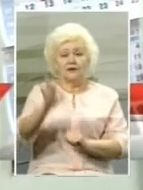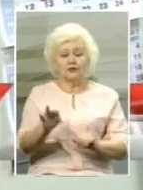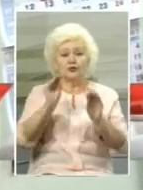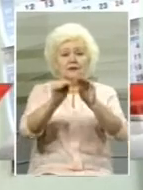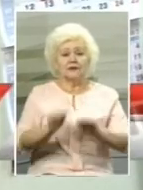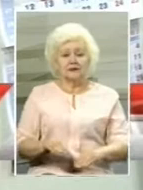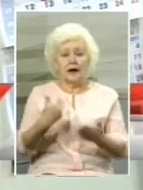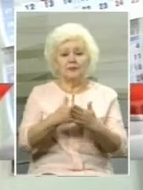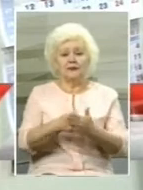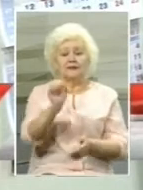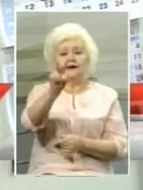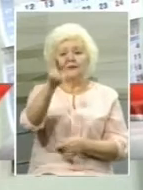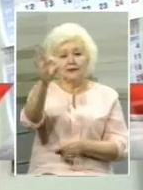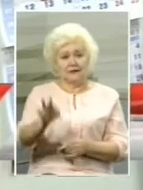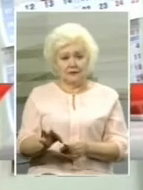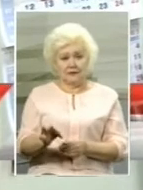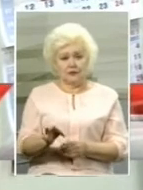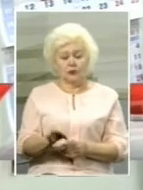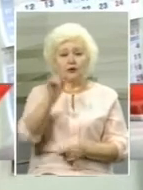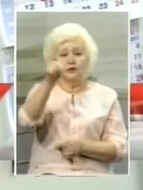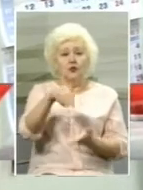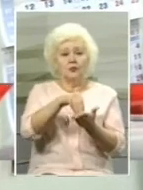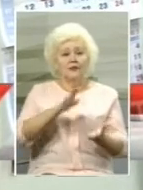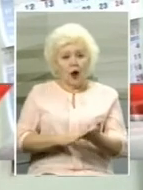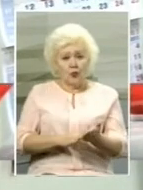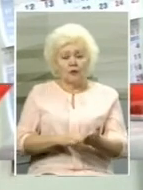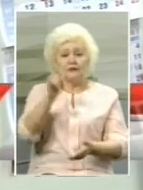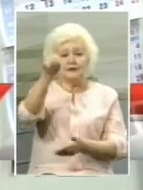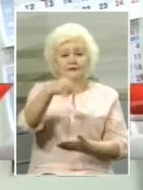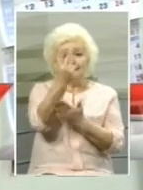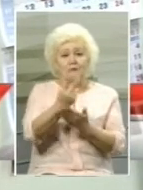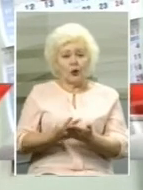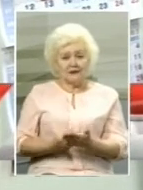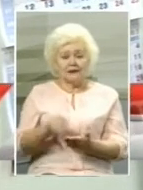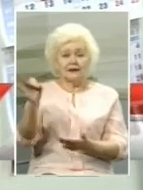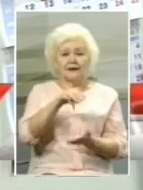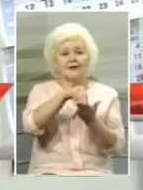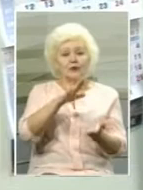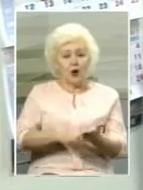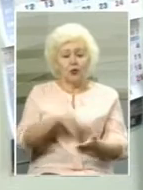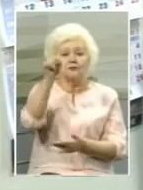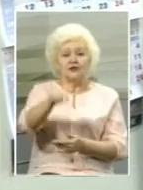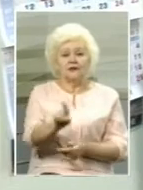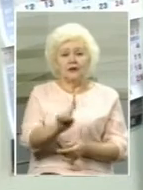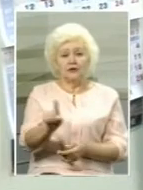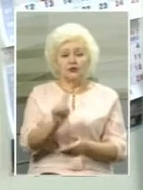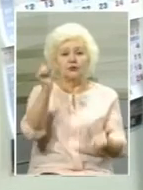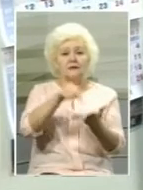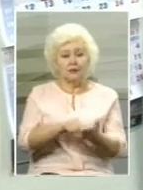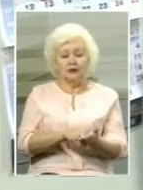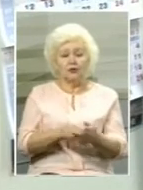складає близько 12%. Тому, враховуючи і ці показники, і враховуючи те, що з